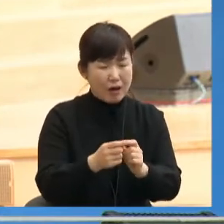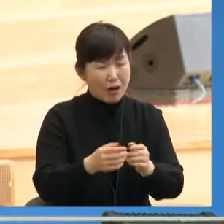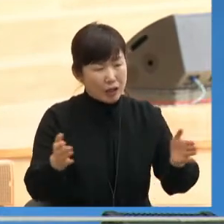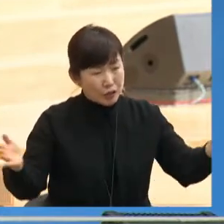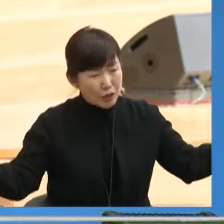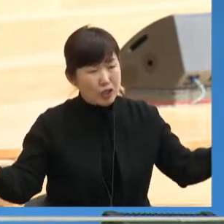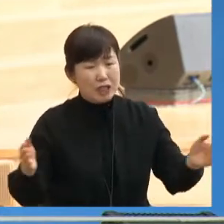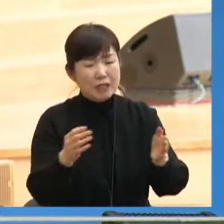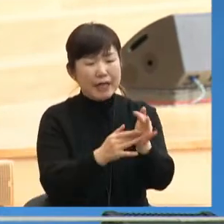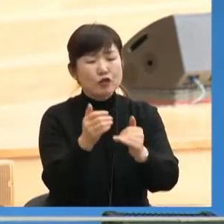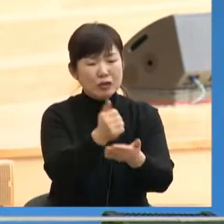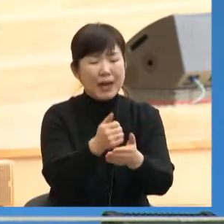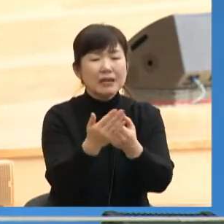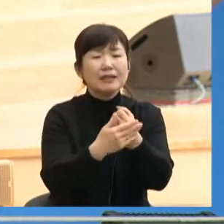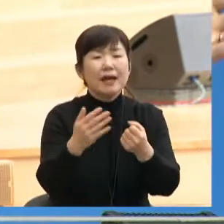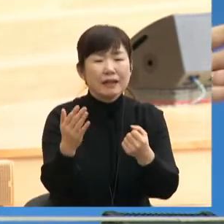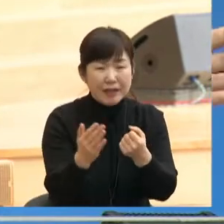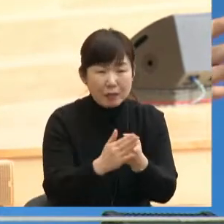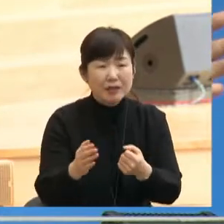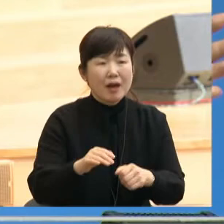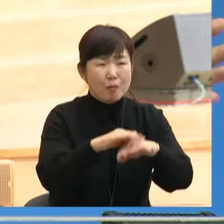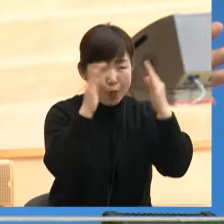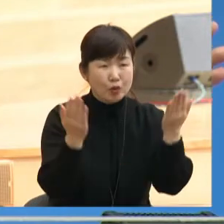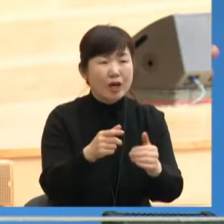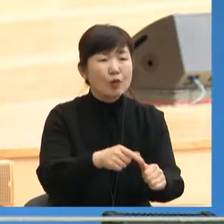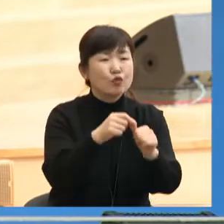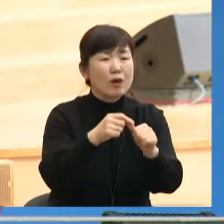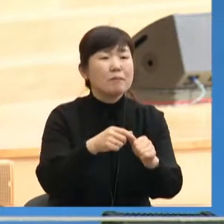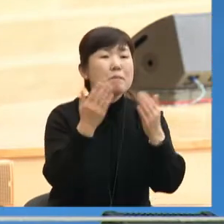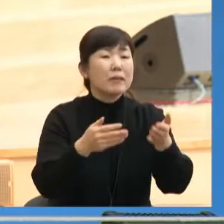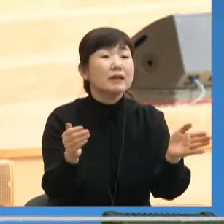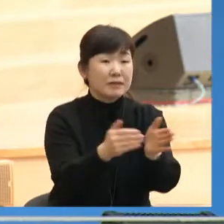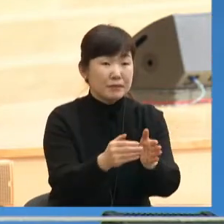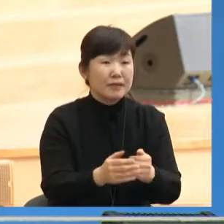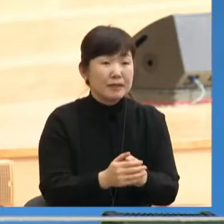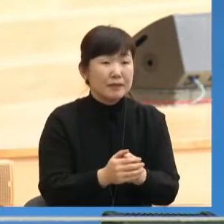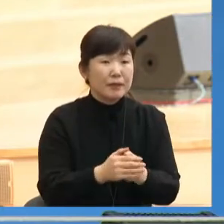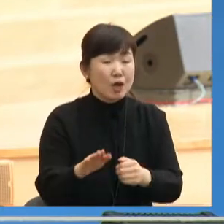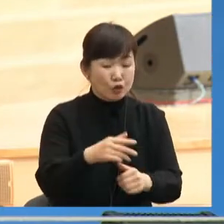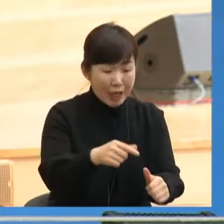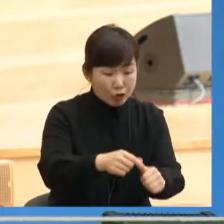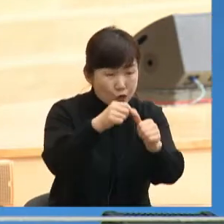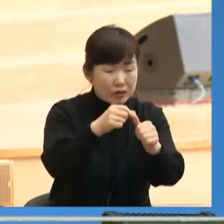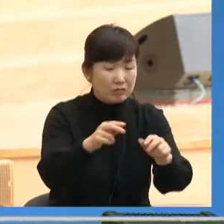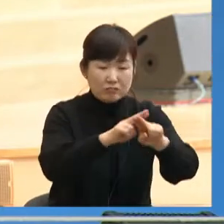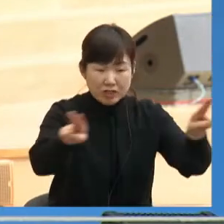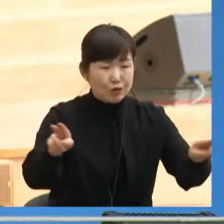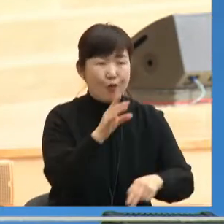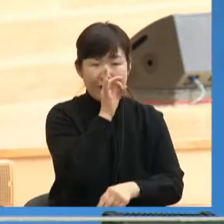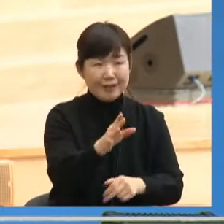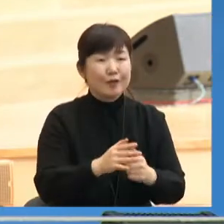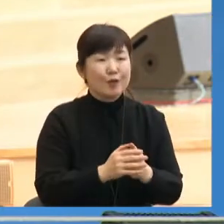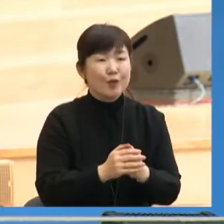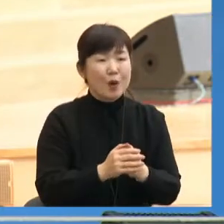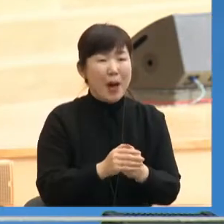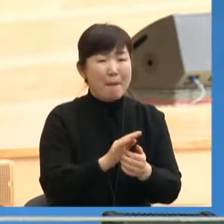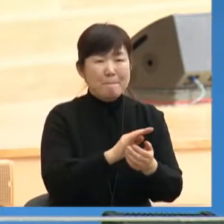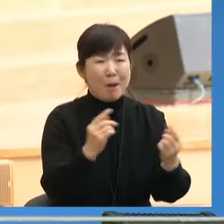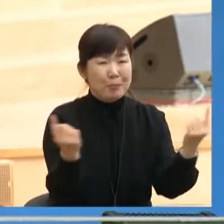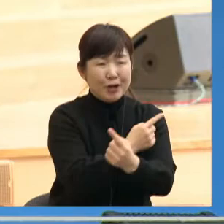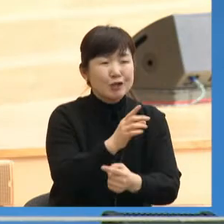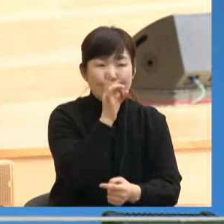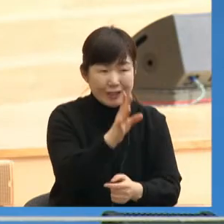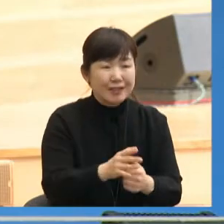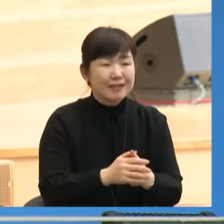은혜 때문에 오늘 우리는 모두 구원을 받았어요. 우리가 받은 구원은 취소될 수도 없고 변할 수도 없는 그